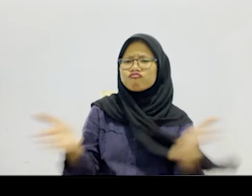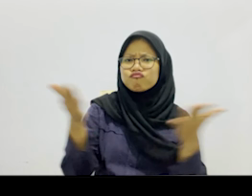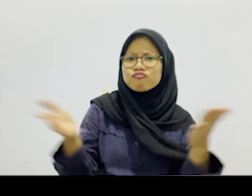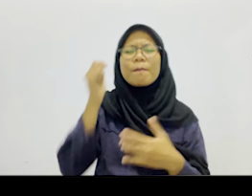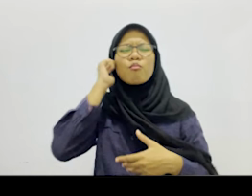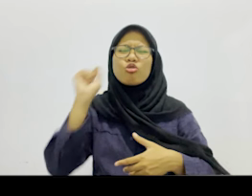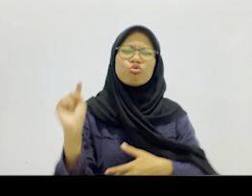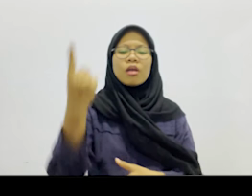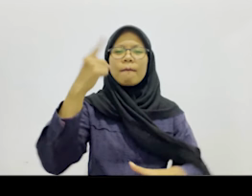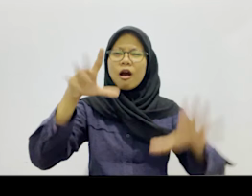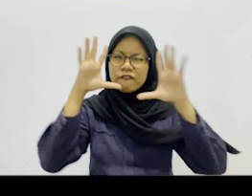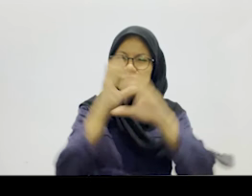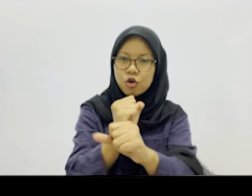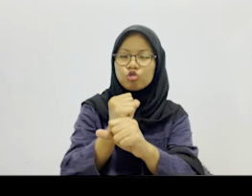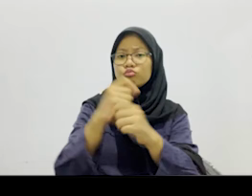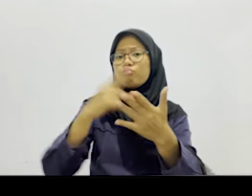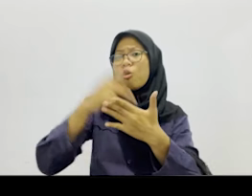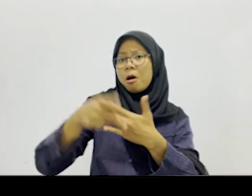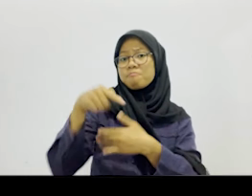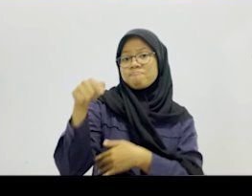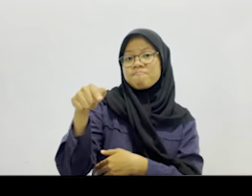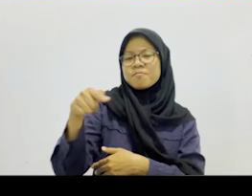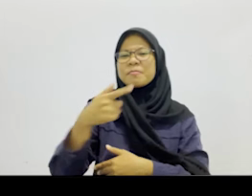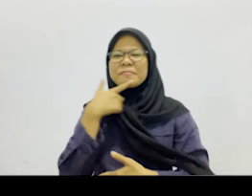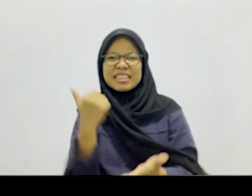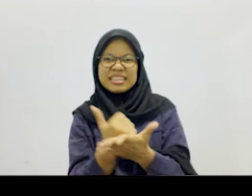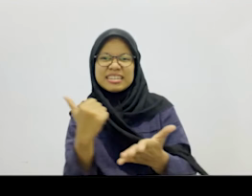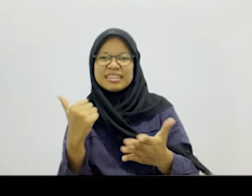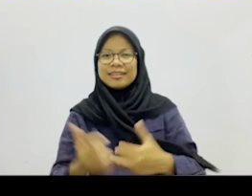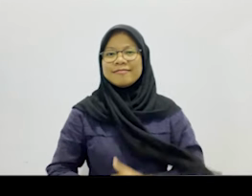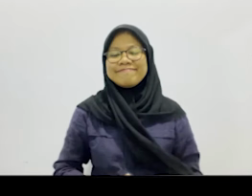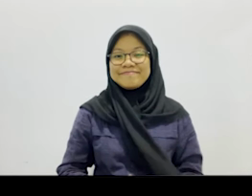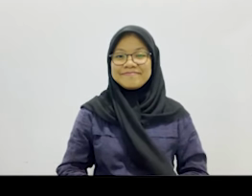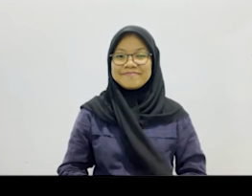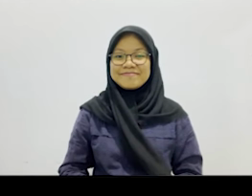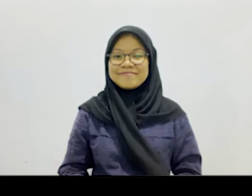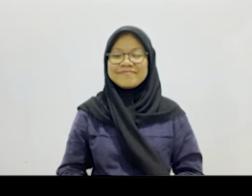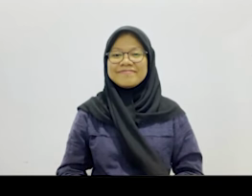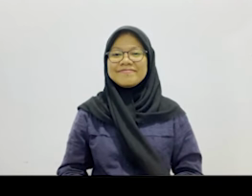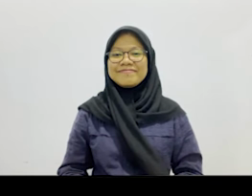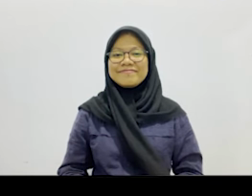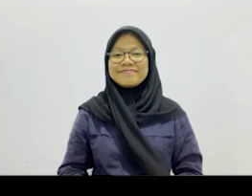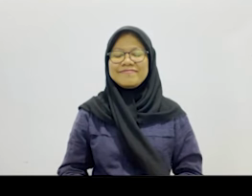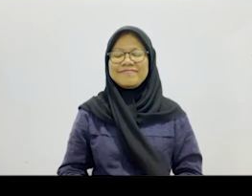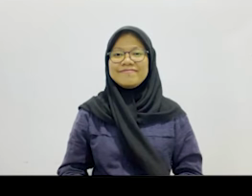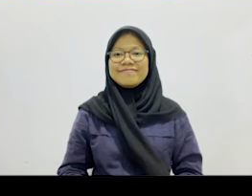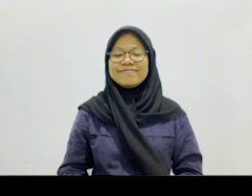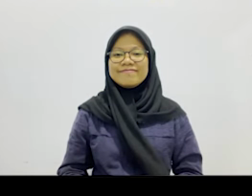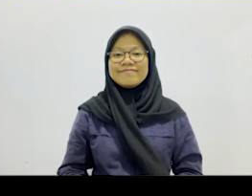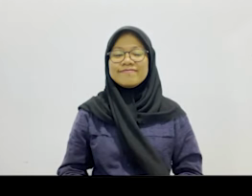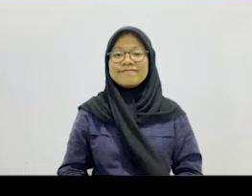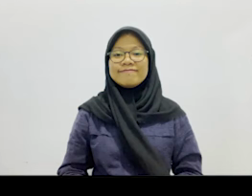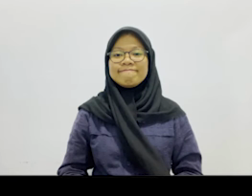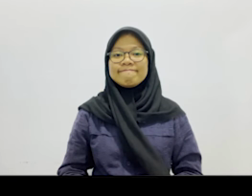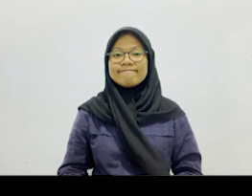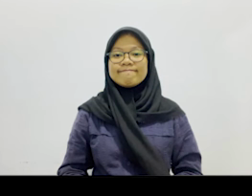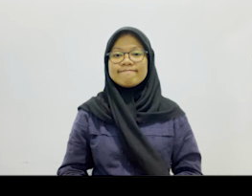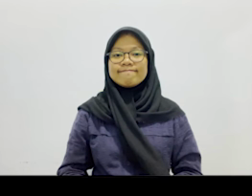stakeholder untuk mengembangkan wisata edukasi yang ramah anak dan bermanfaat